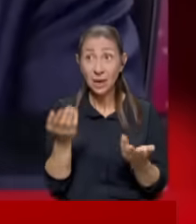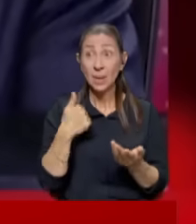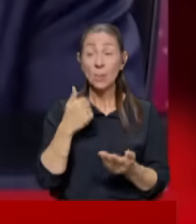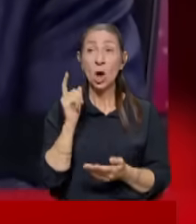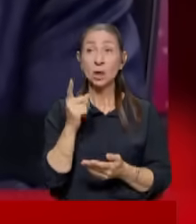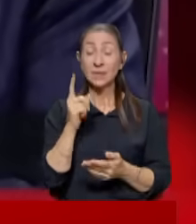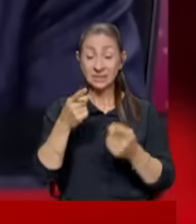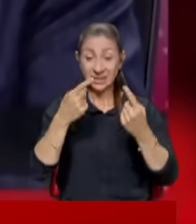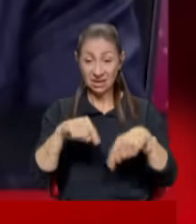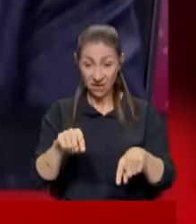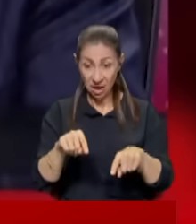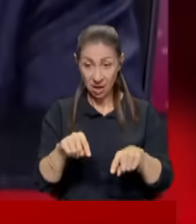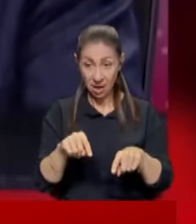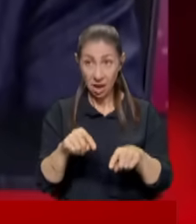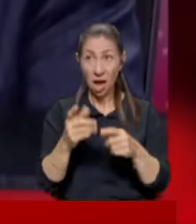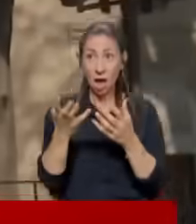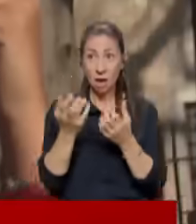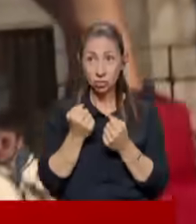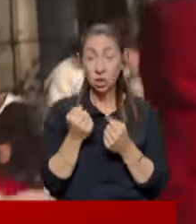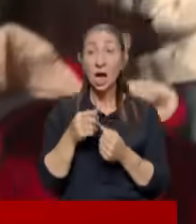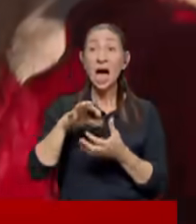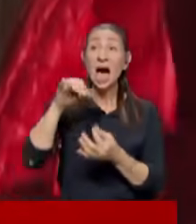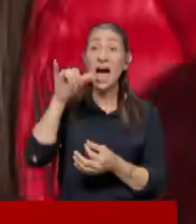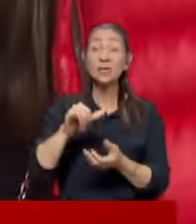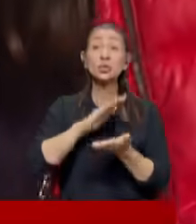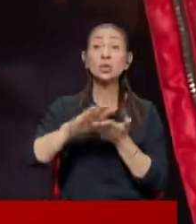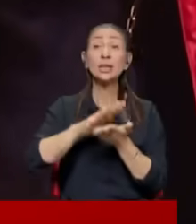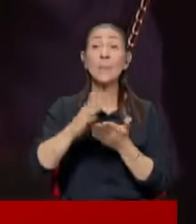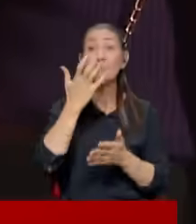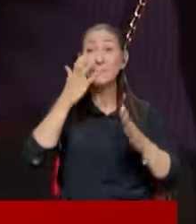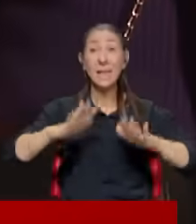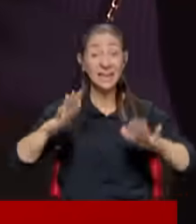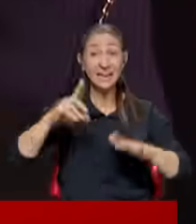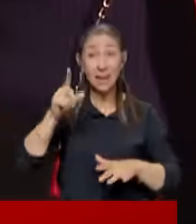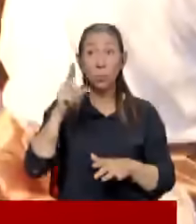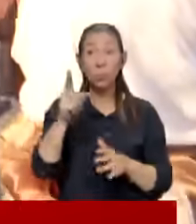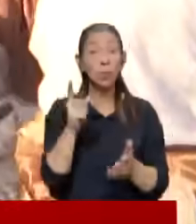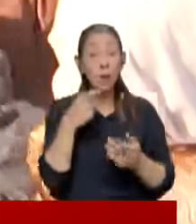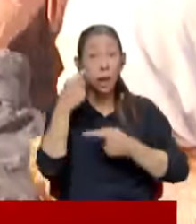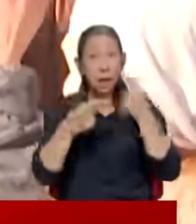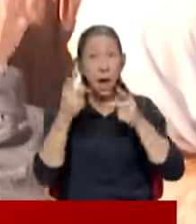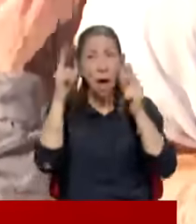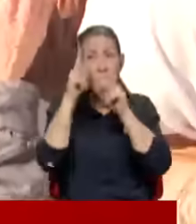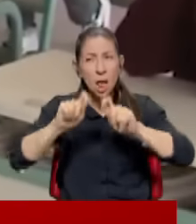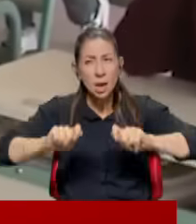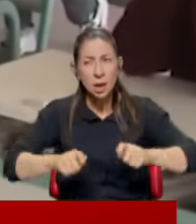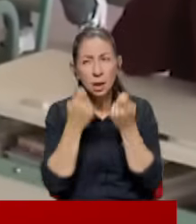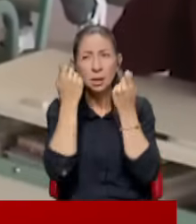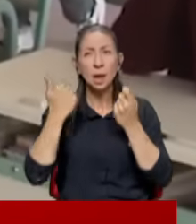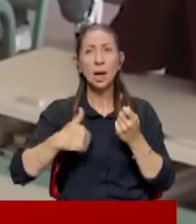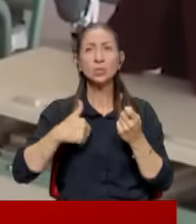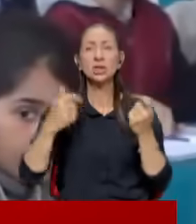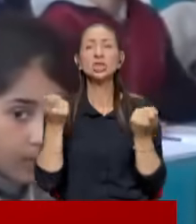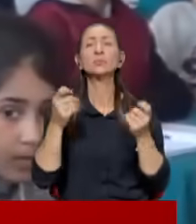öğretmenim. Sınavla alıyoruz. Haklarının iyileştirilmesini beklerken bu çıkışla büyük hayal kırıklığı yaşadı